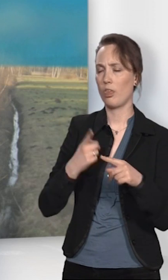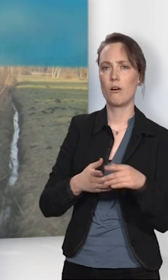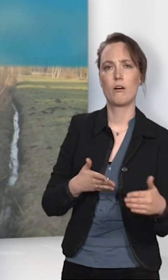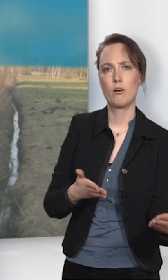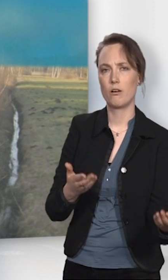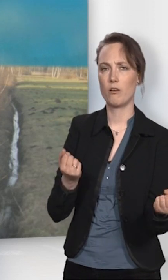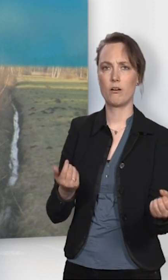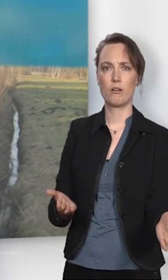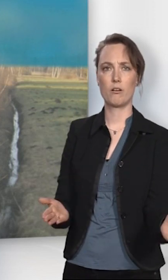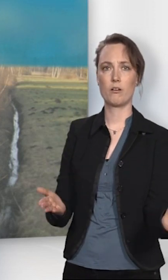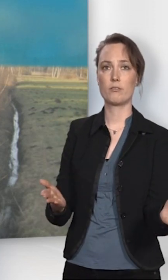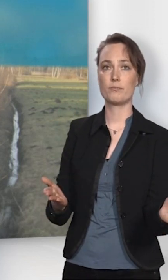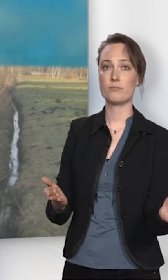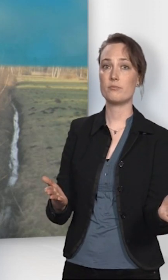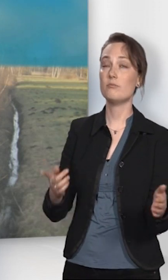versagen.